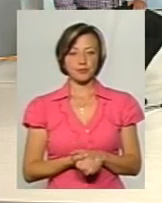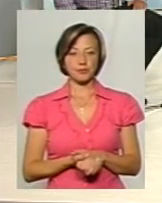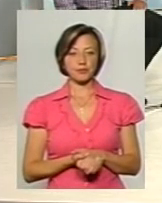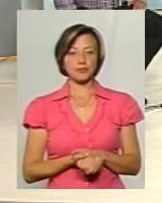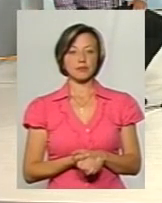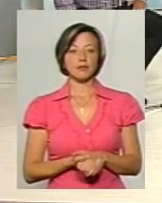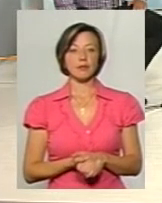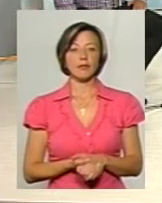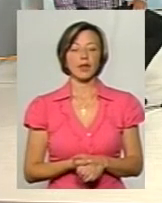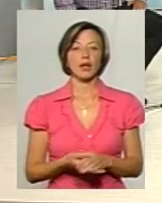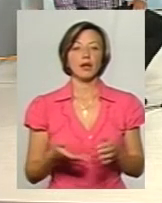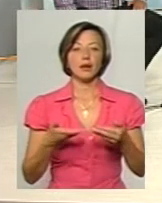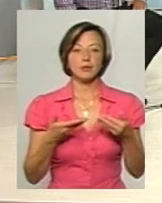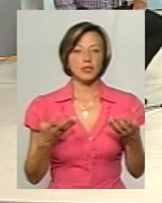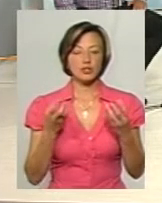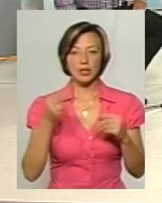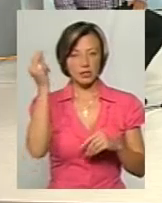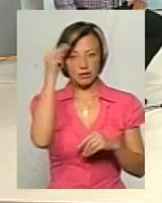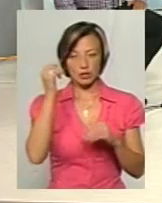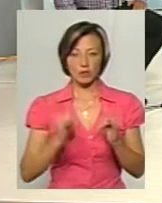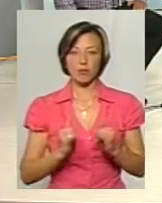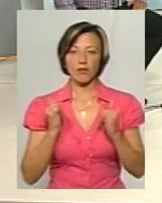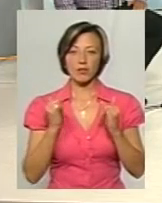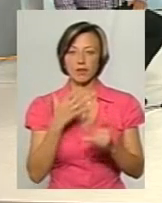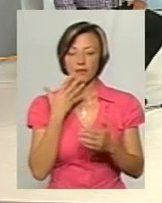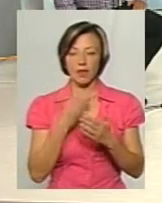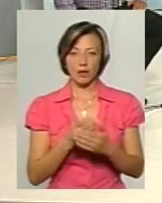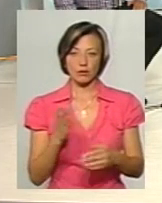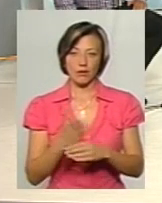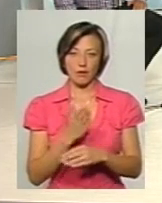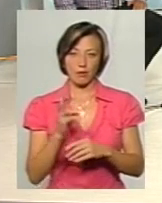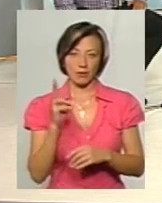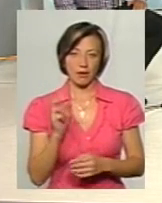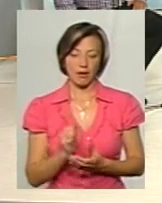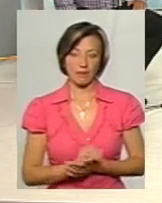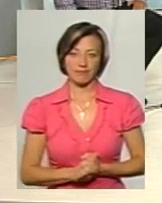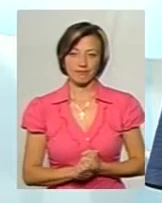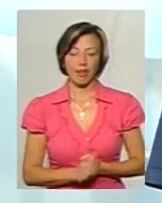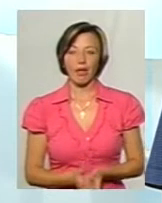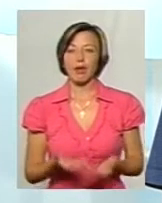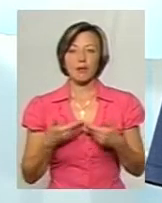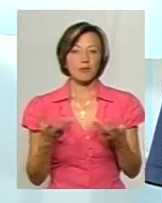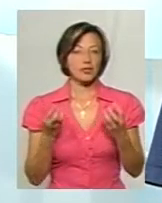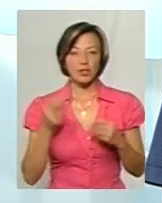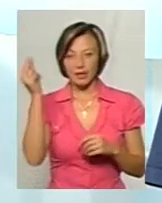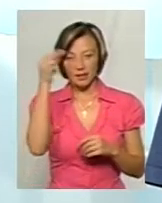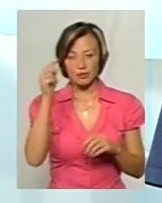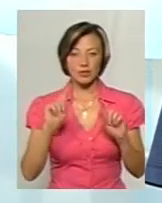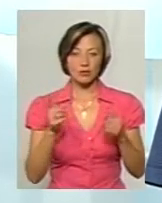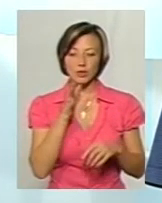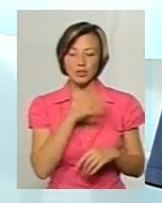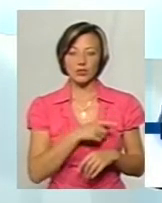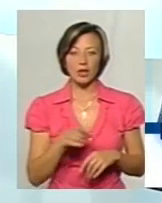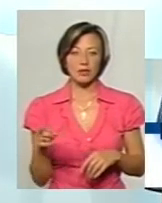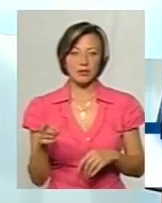ще не навчились поважати власного виробника. Ми ще не навчились. Чомусь такий час,